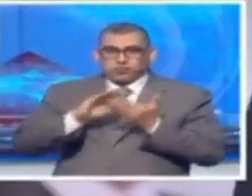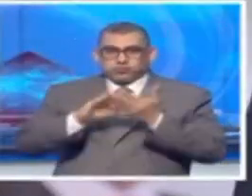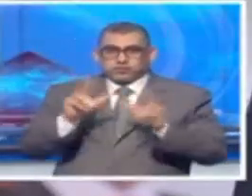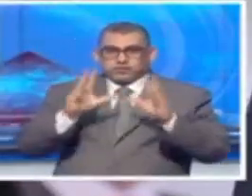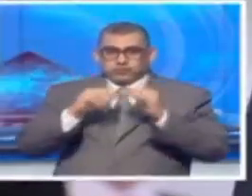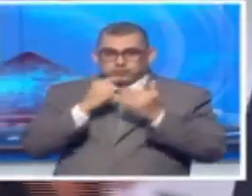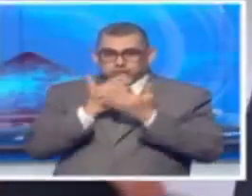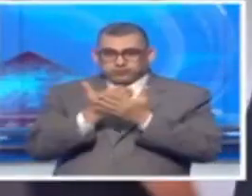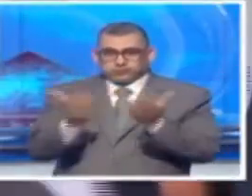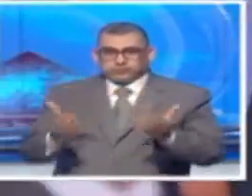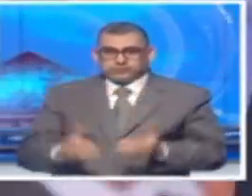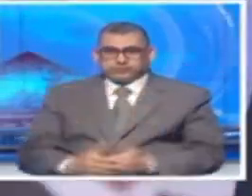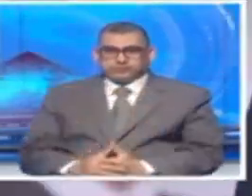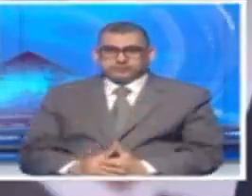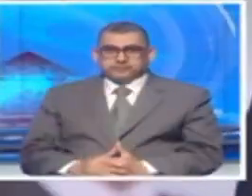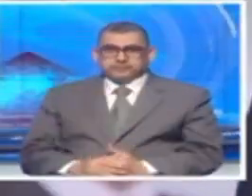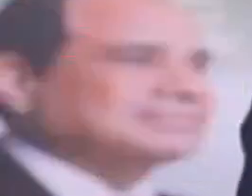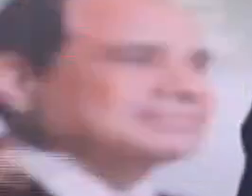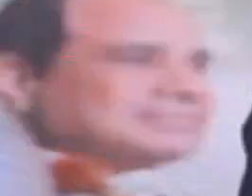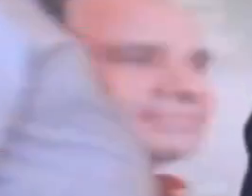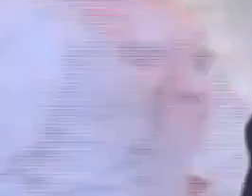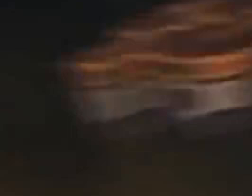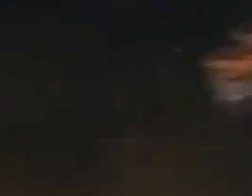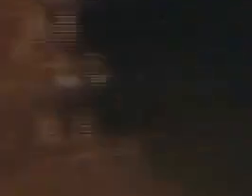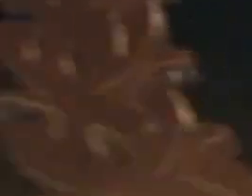عبدالله بركات، التلفزيون المصري.